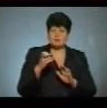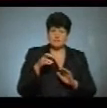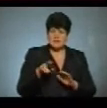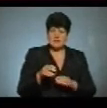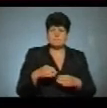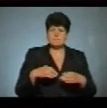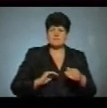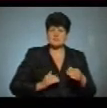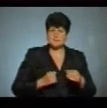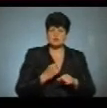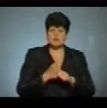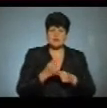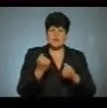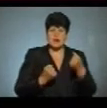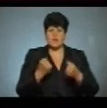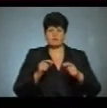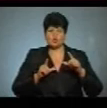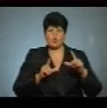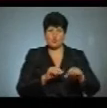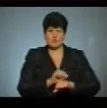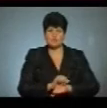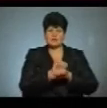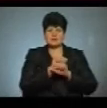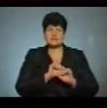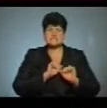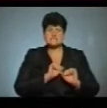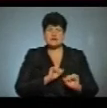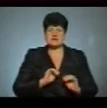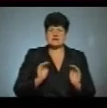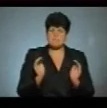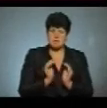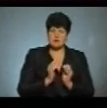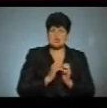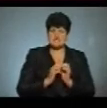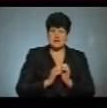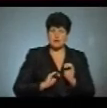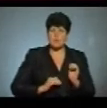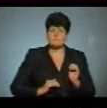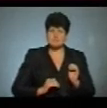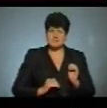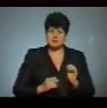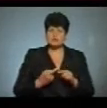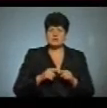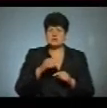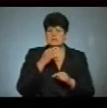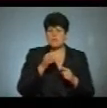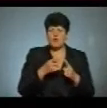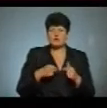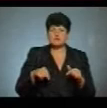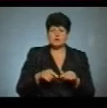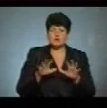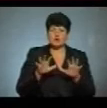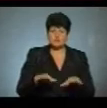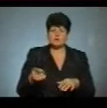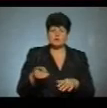Тернополя влаштували автопробіг на захист малого і середнього бізнесу під час карантину. Про це повідомила організаторка автопробігу, голова